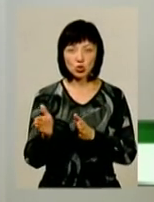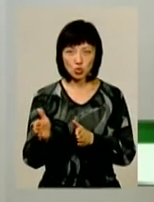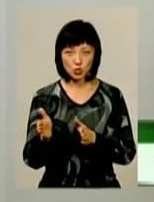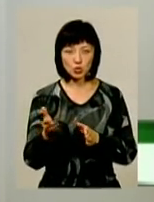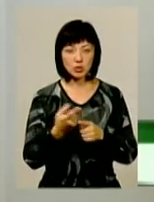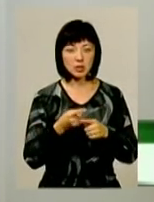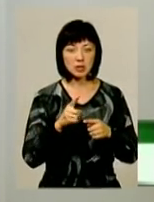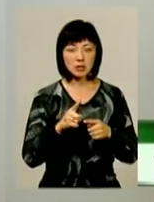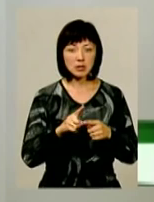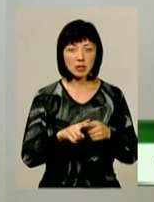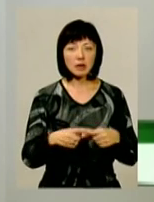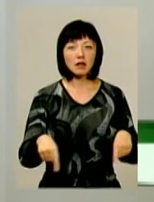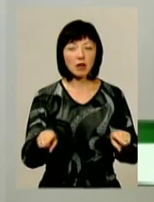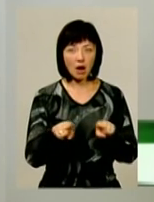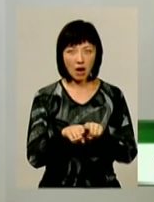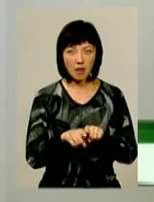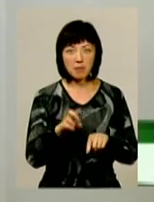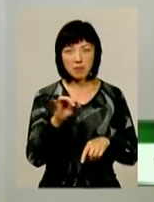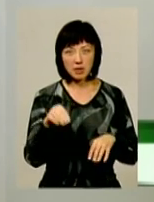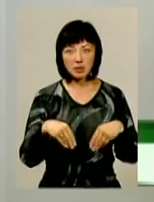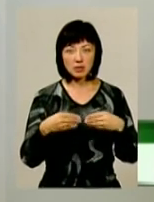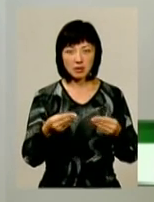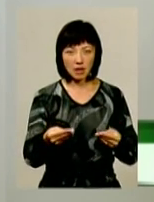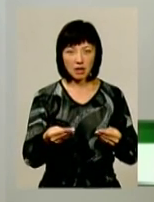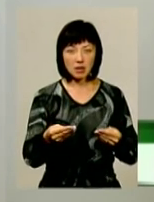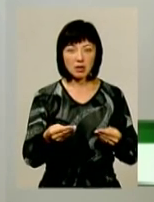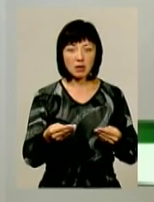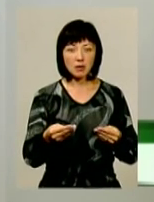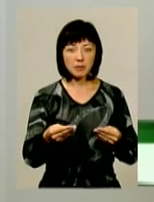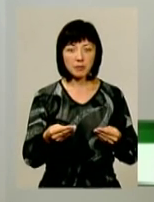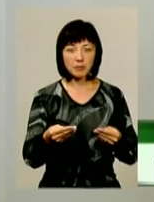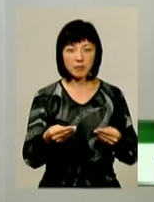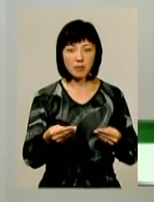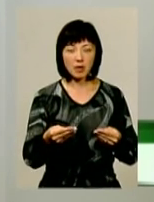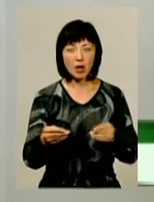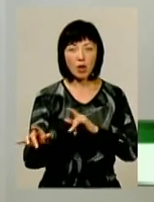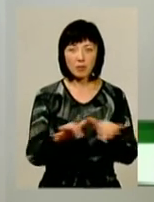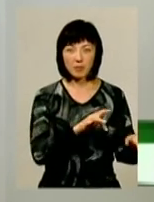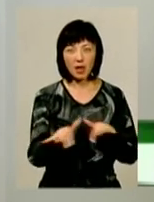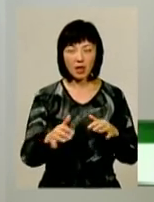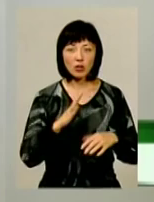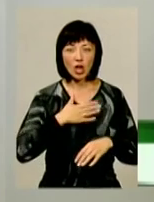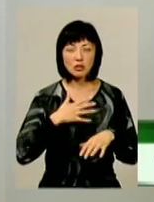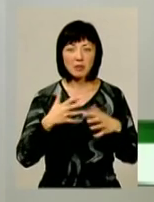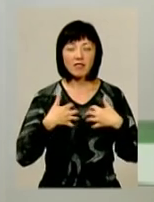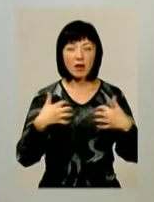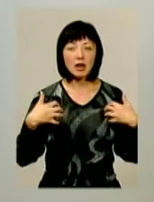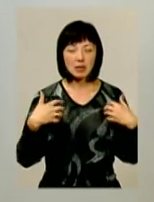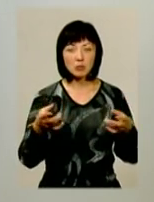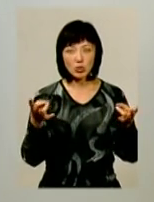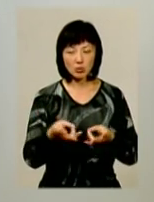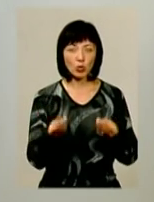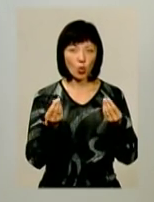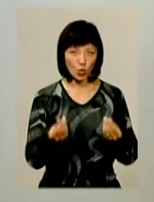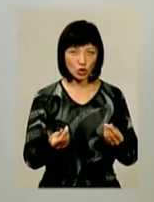– це така мережа, яка би дала би коридору міграції нашим звірям. Ну, на все це потрібні